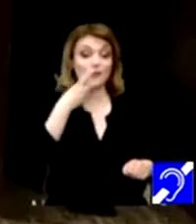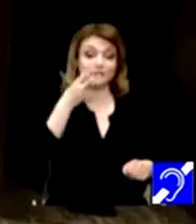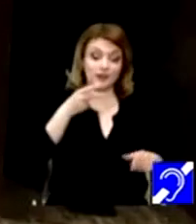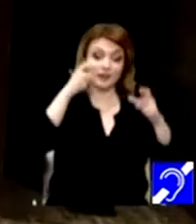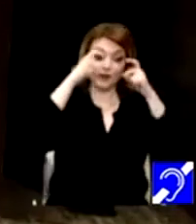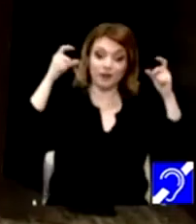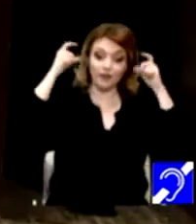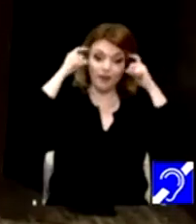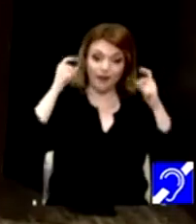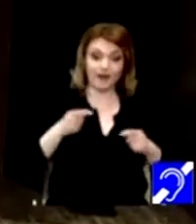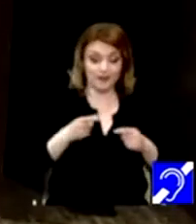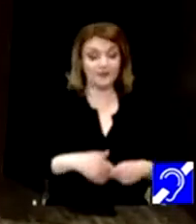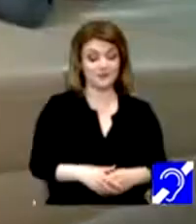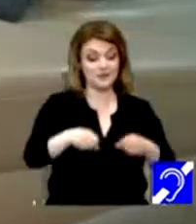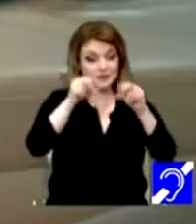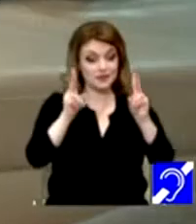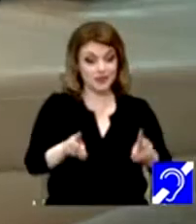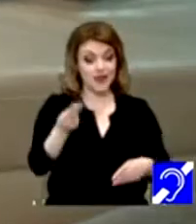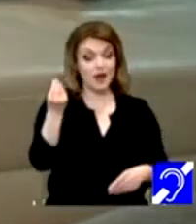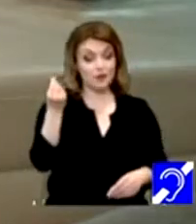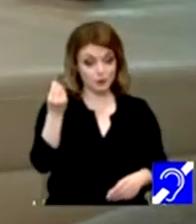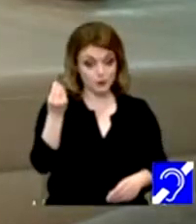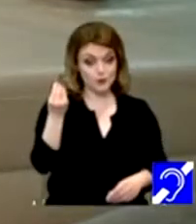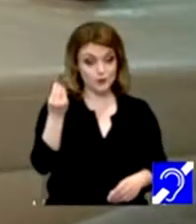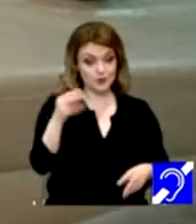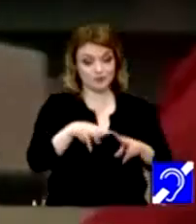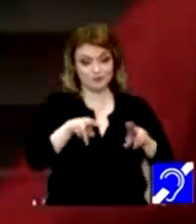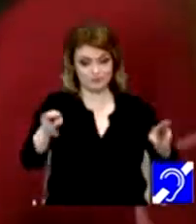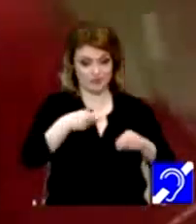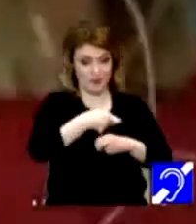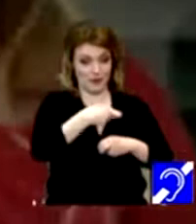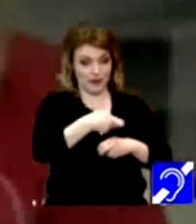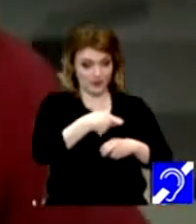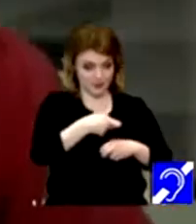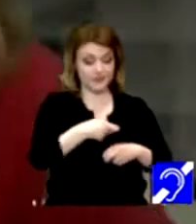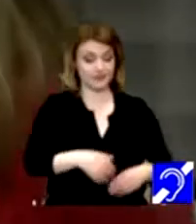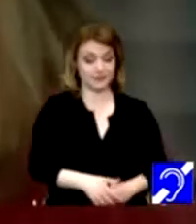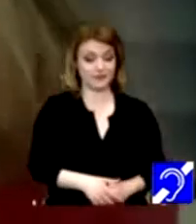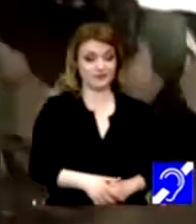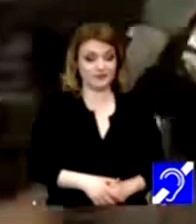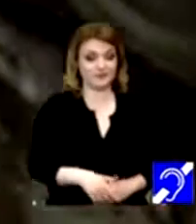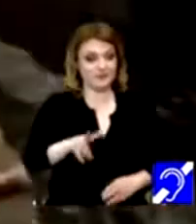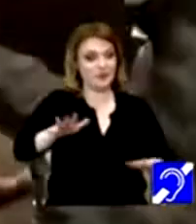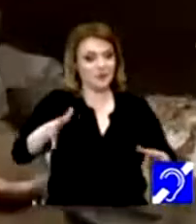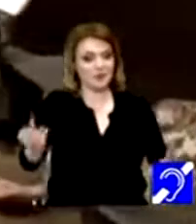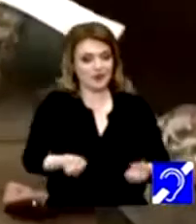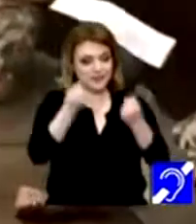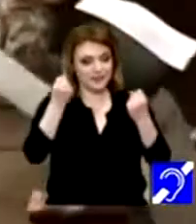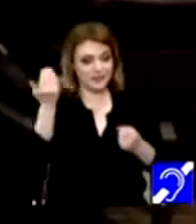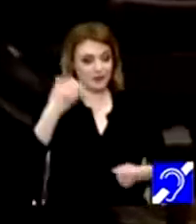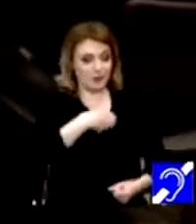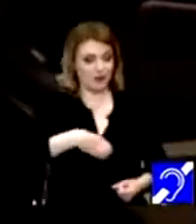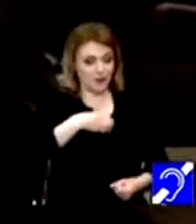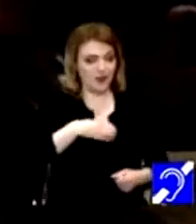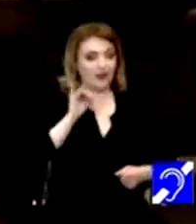ochelarii de realitate virtuală, pentru o sumă egală cu prețul unui bilet pe un rând din față. Inițiativa e susținută de primărie,